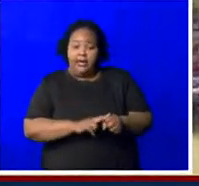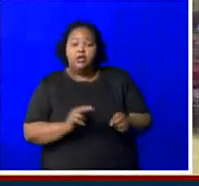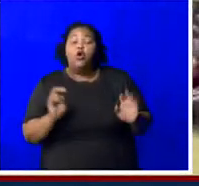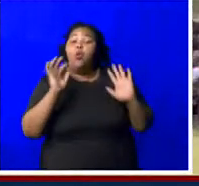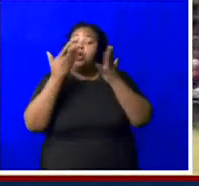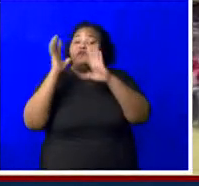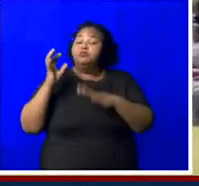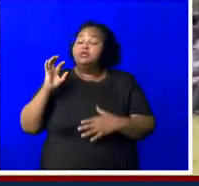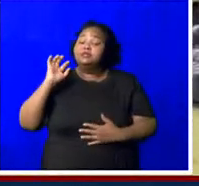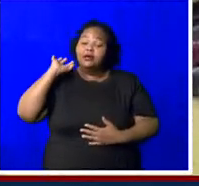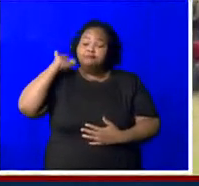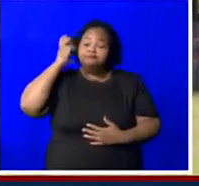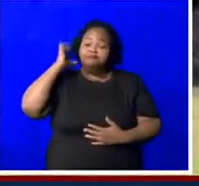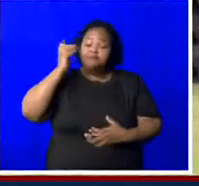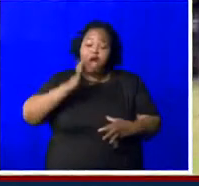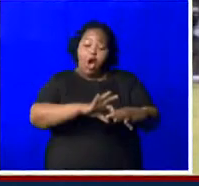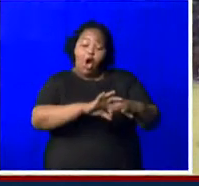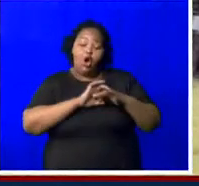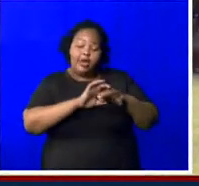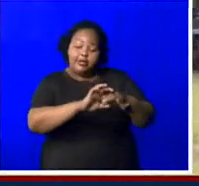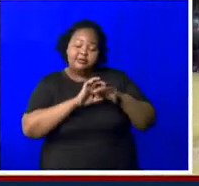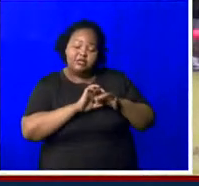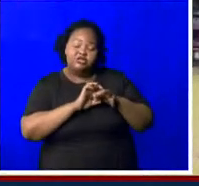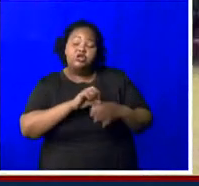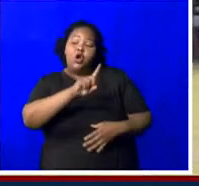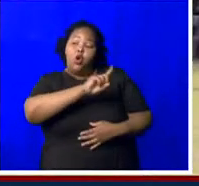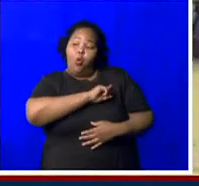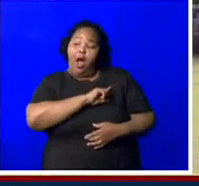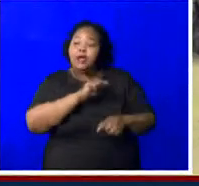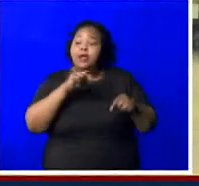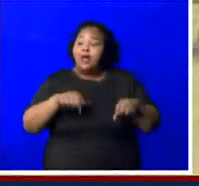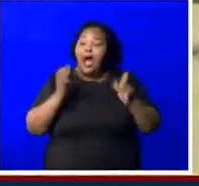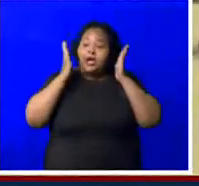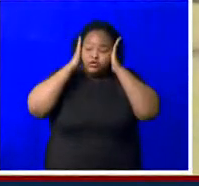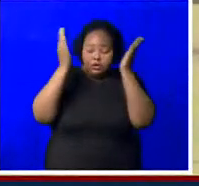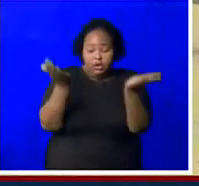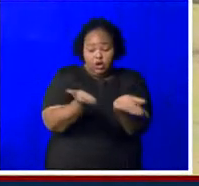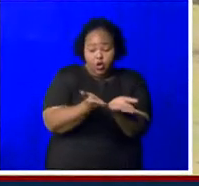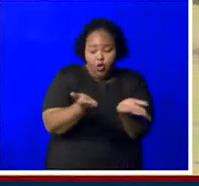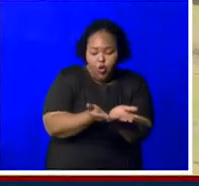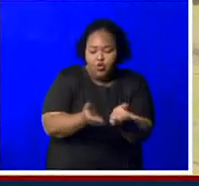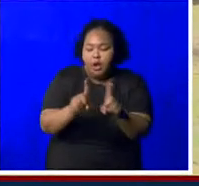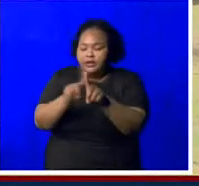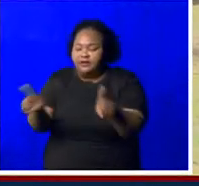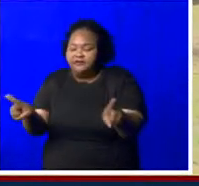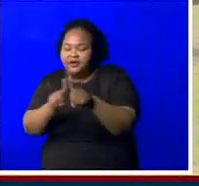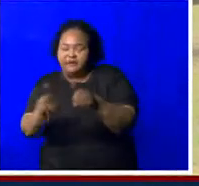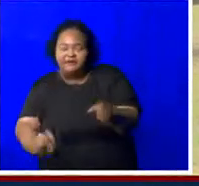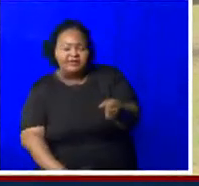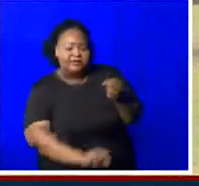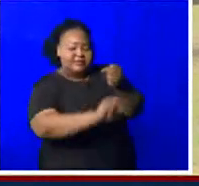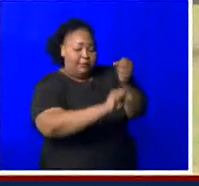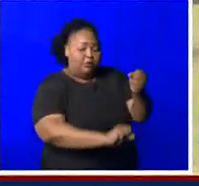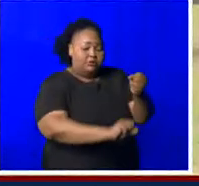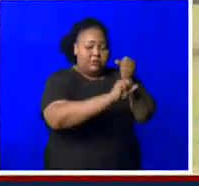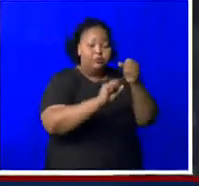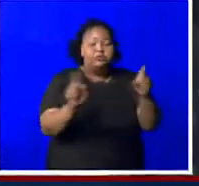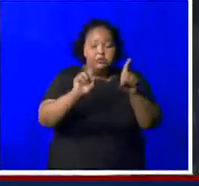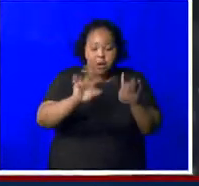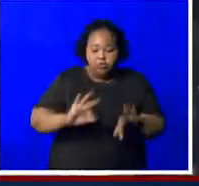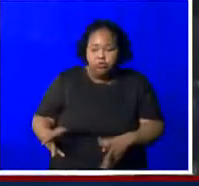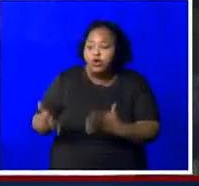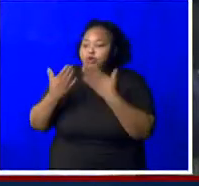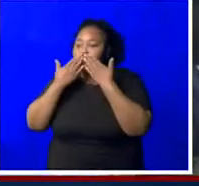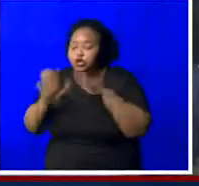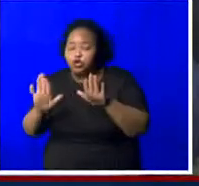i-Eskom njengoba isekele kakhulu tikolwa letinyenti lapha ngekutinikelela bona bongcondvomshina. Indvuna ithi le